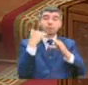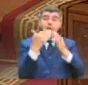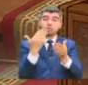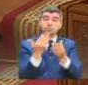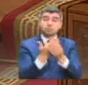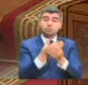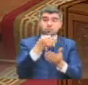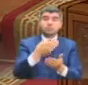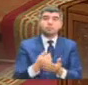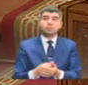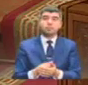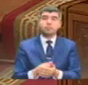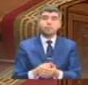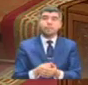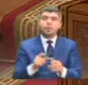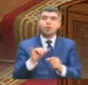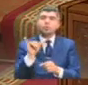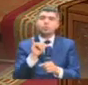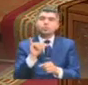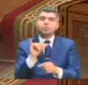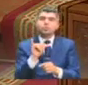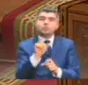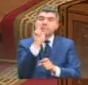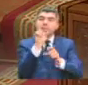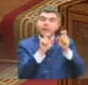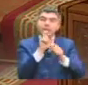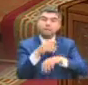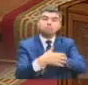كان حددو ما هي الطبقة المتوسطة